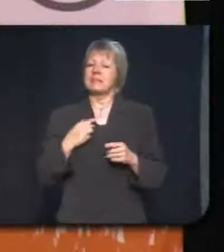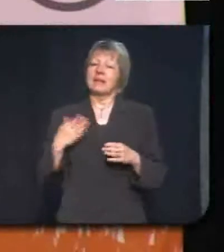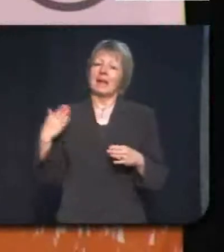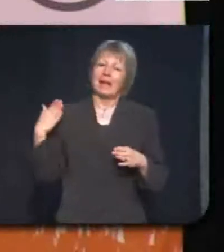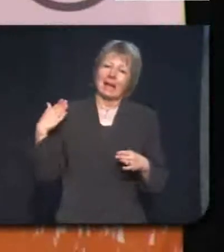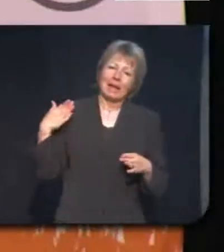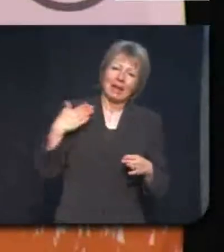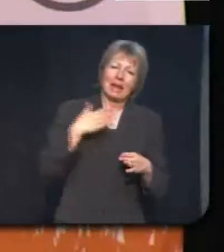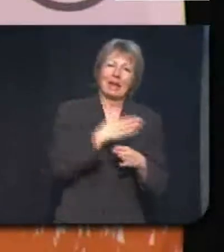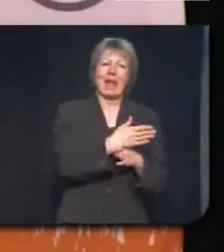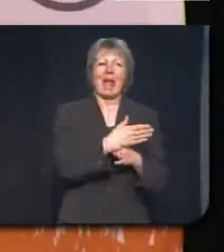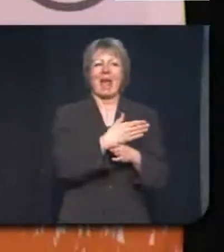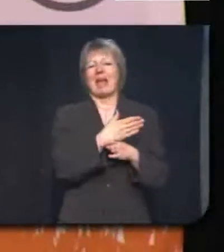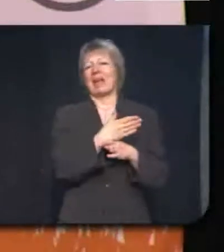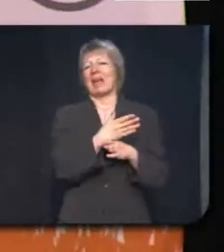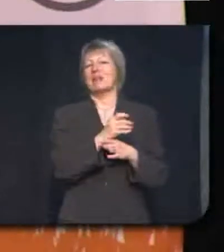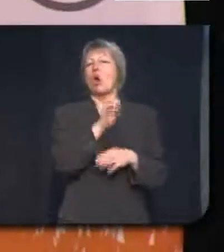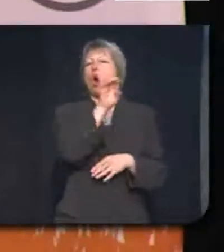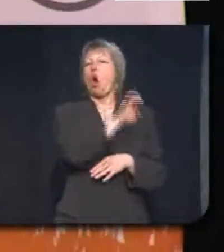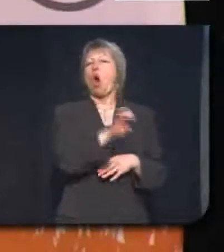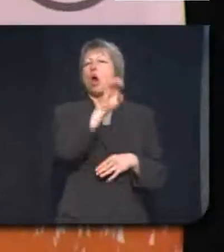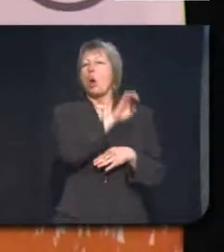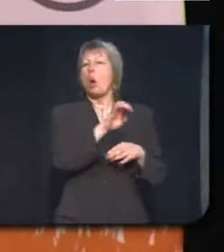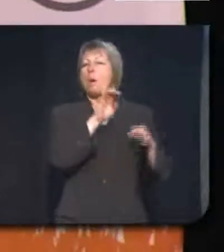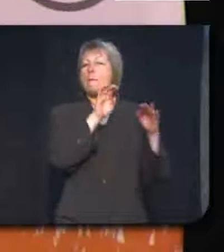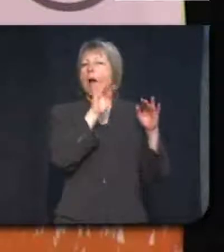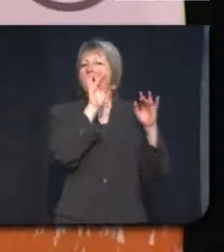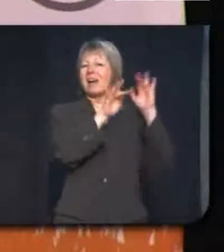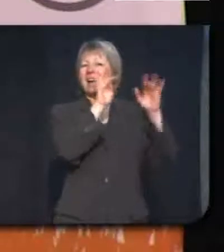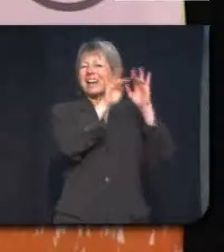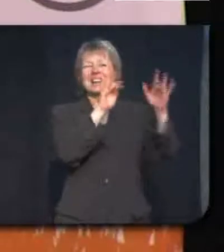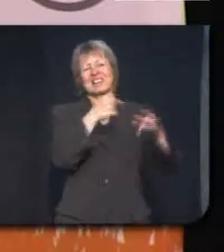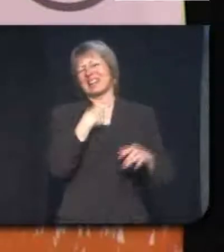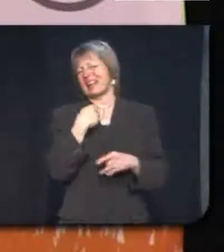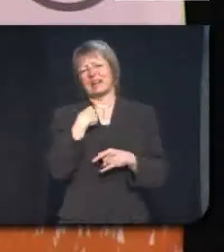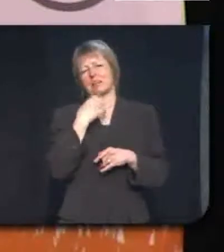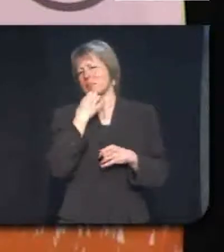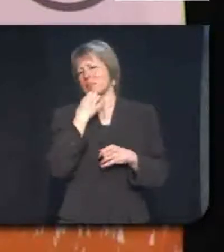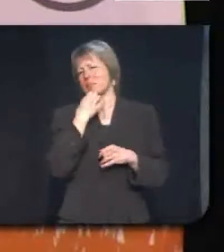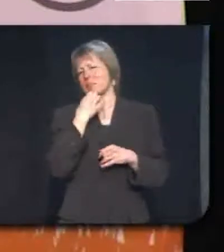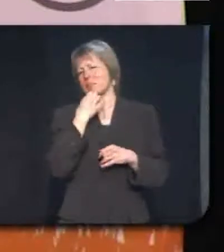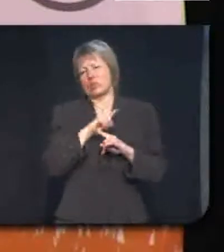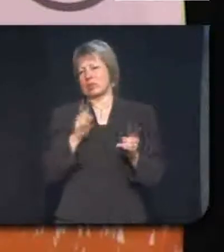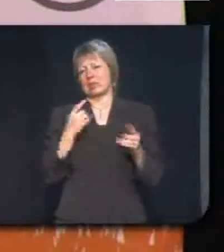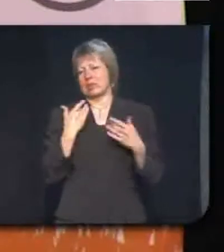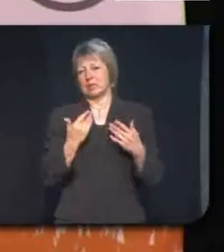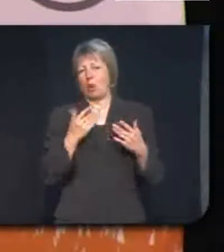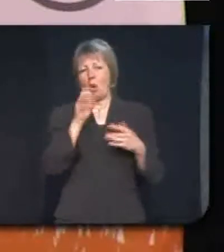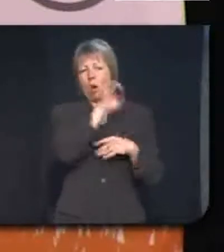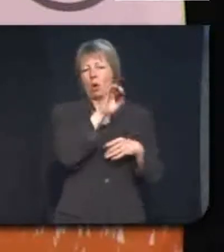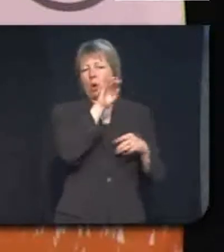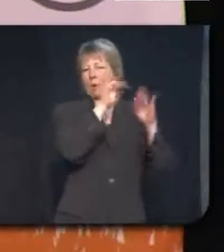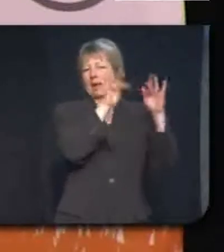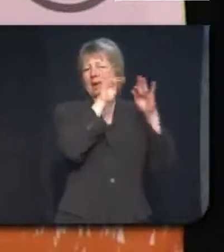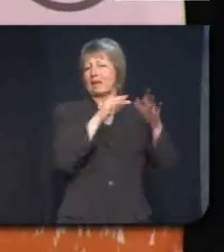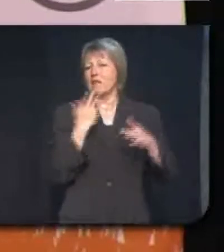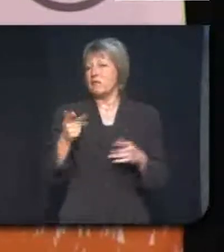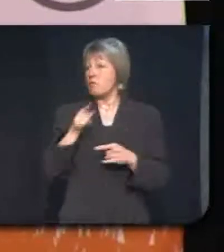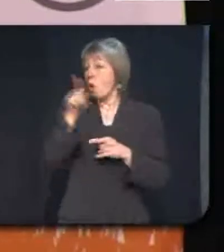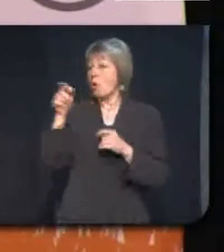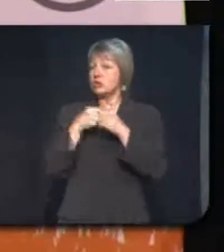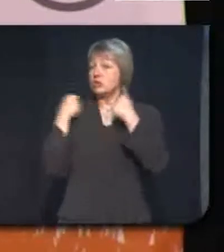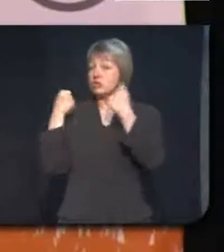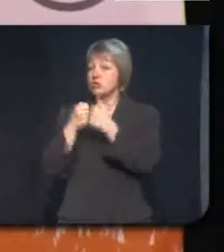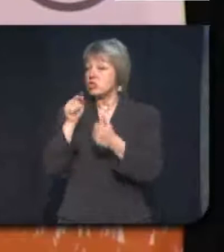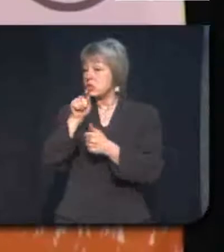Kritik an der europäischen Struktur an sich und ich sehe das Problem dass wir starten besetzen die aus welchen Gründen auch immer in eine Krise gestürzt wurden